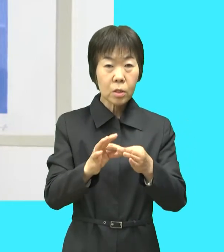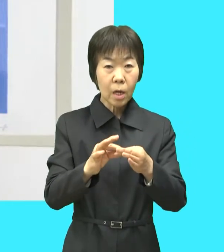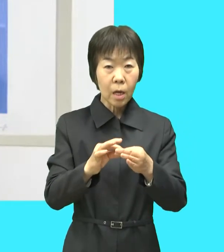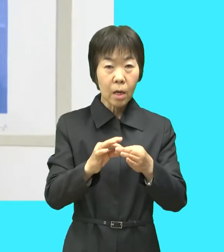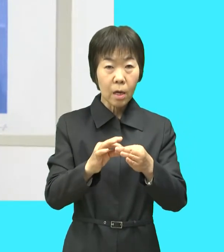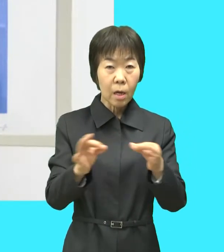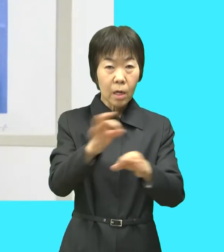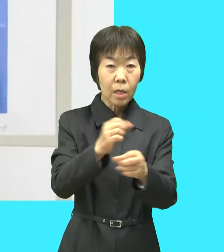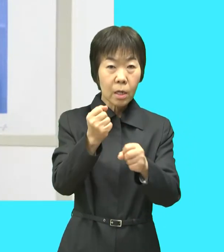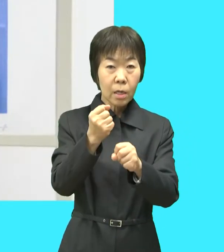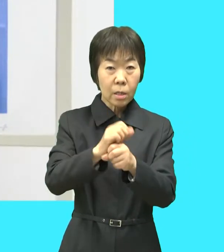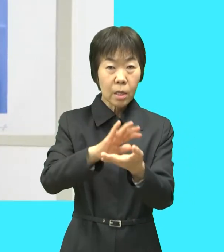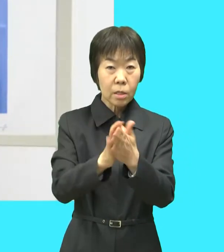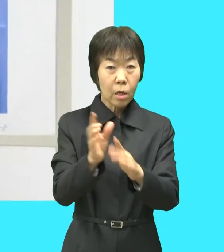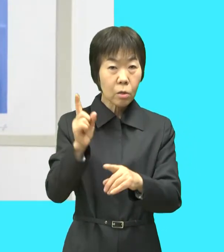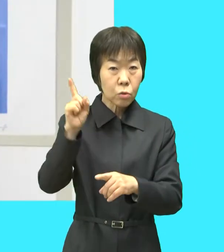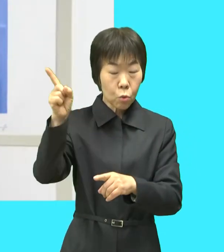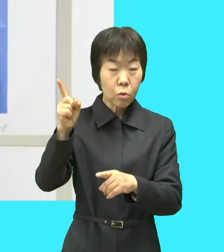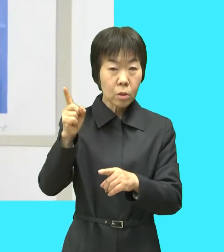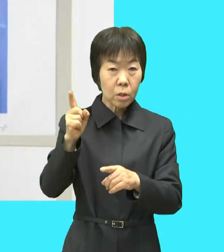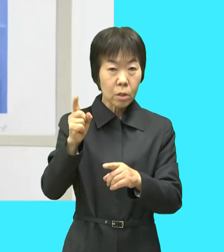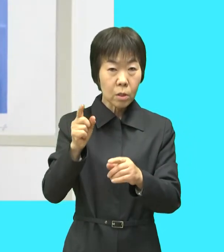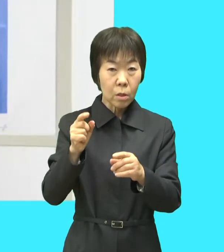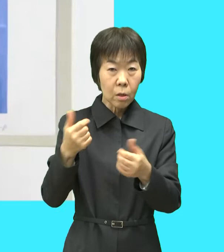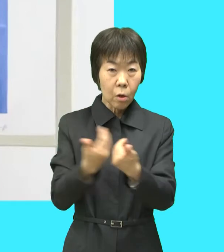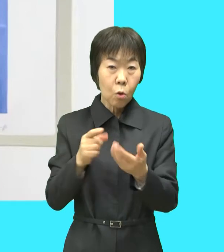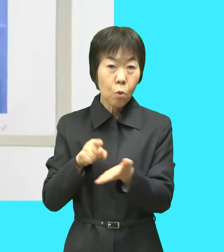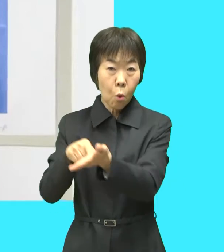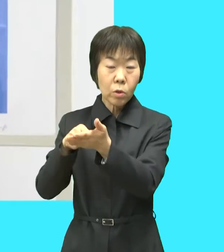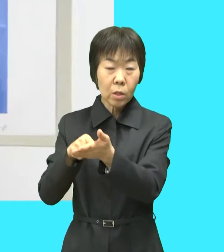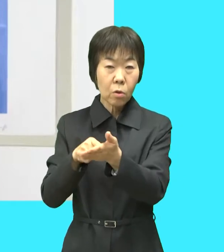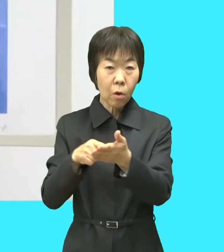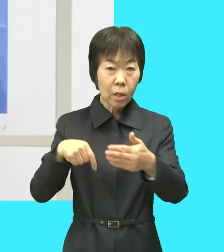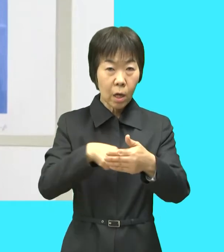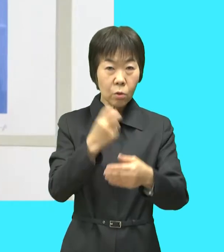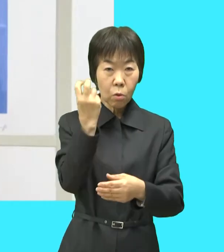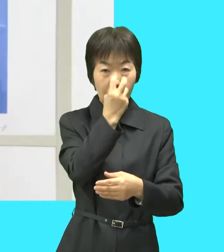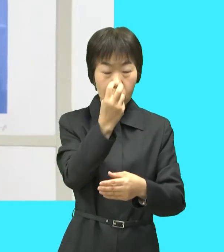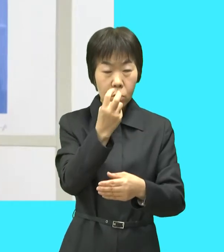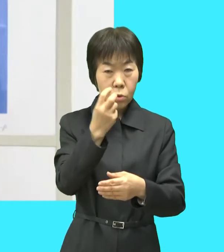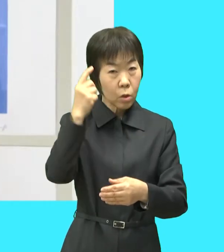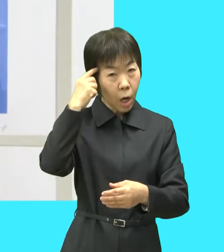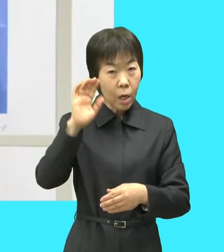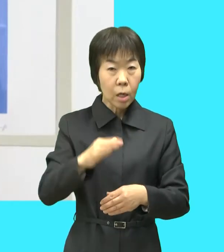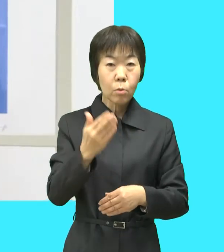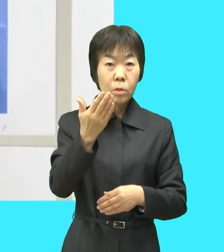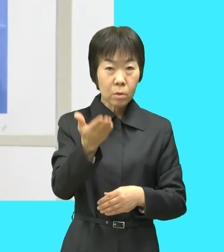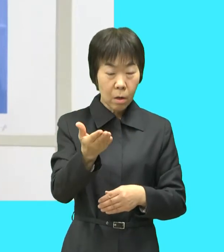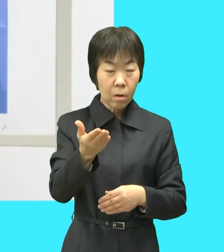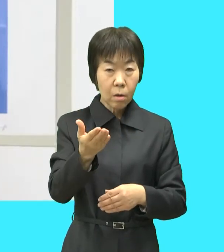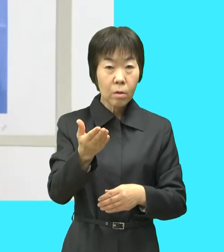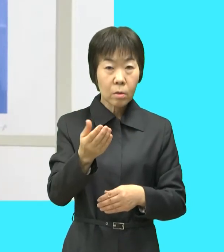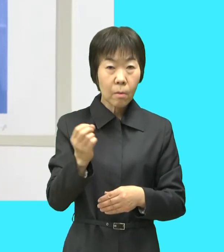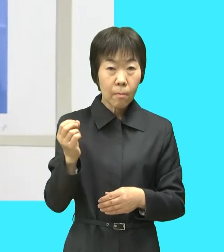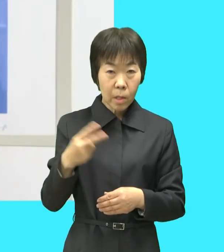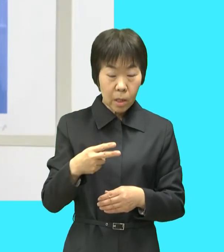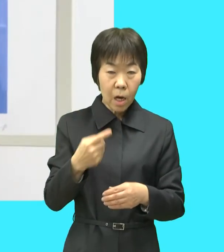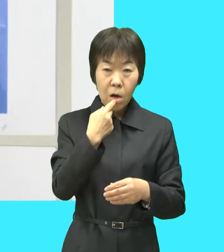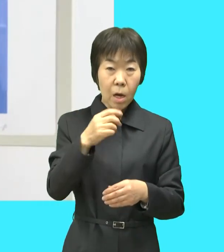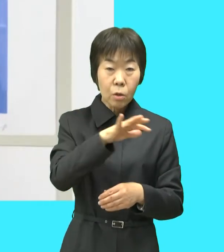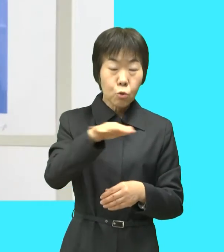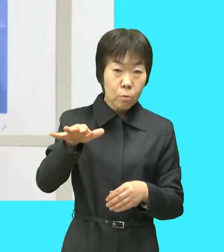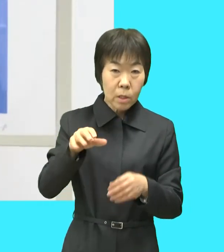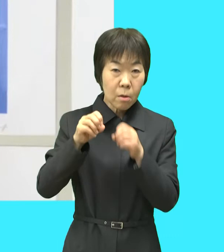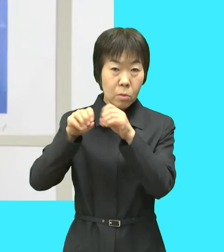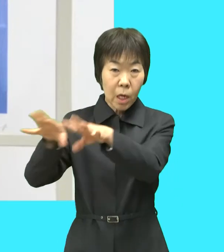産省に抗議をしたり事実関係を確認する考えはあるのでしょうか。また、この海洋放出に向けた